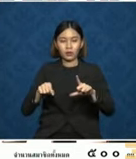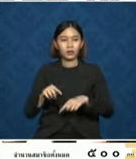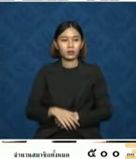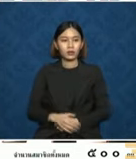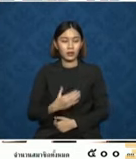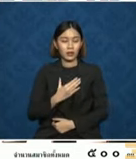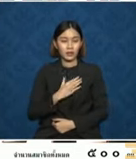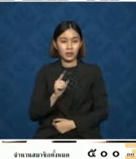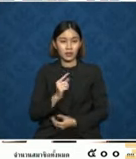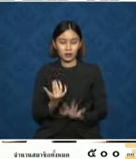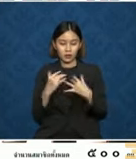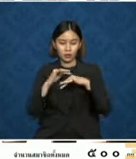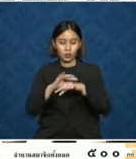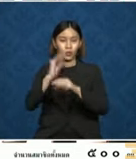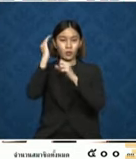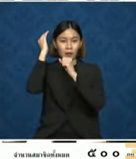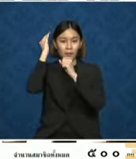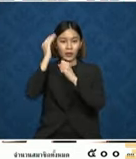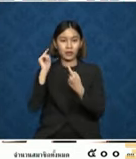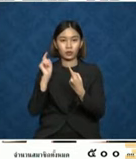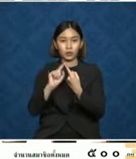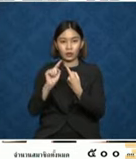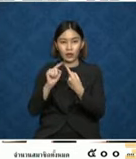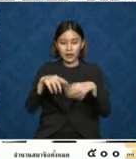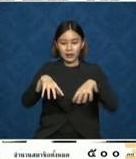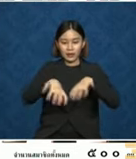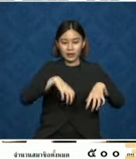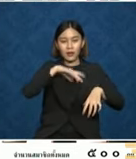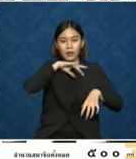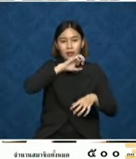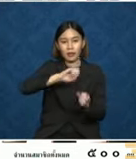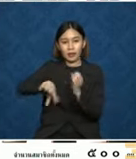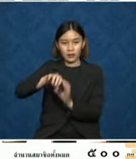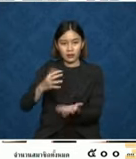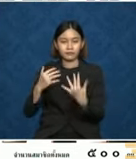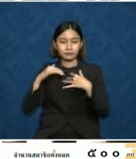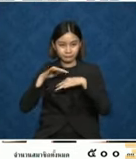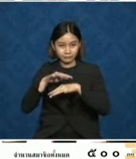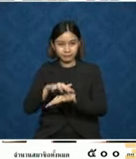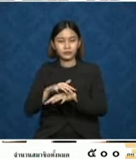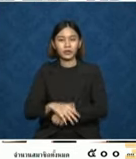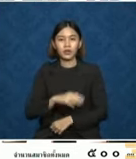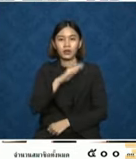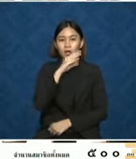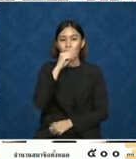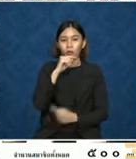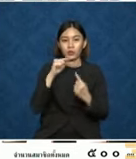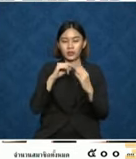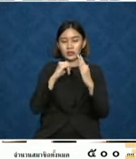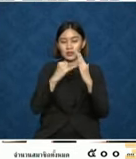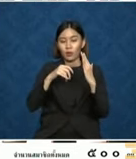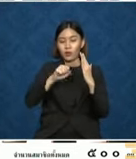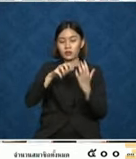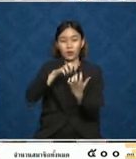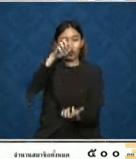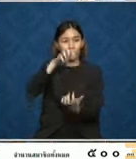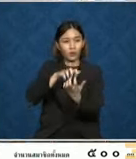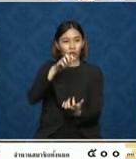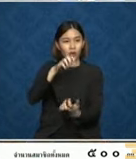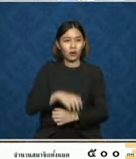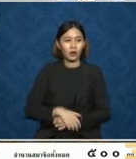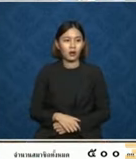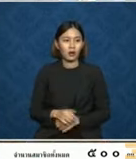ดิฉันขอร่วมอภิปรายในยติการจัดการขยะนี้ด้วยนะคะถ้าพูดถึงจังหวัดสมุทรปราการแล้วไม่